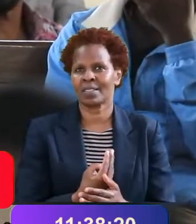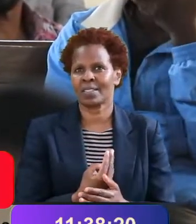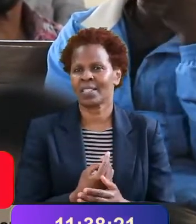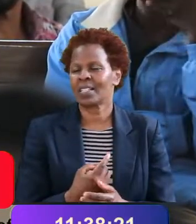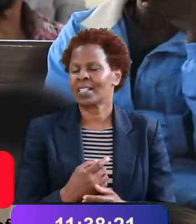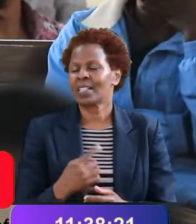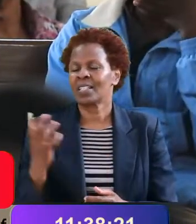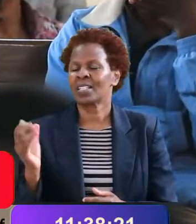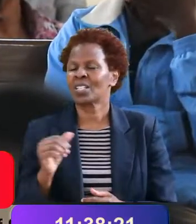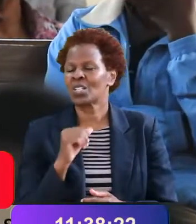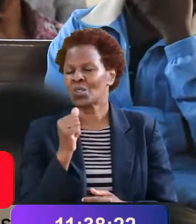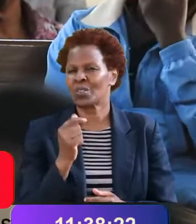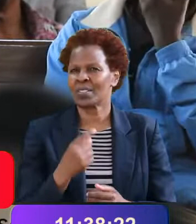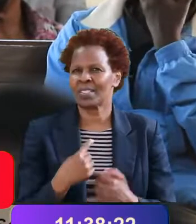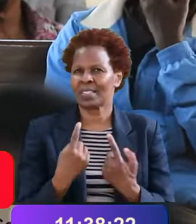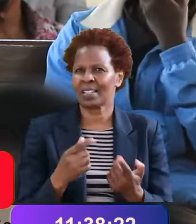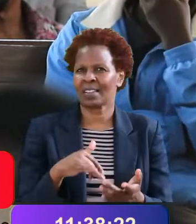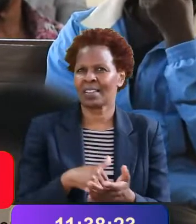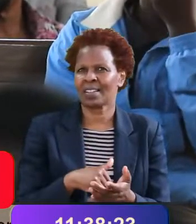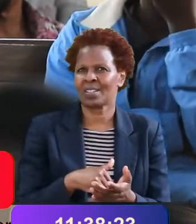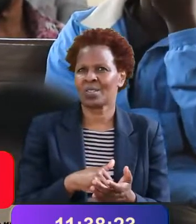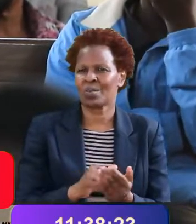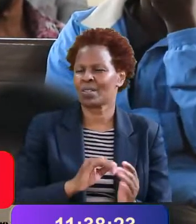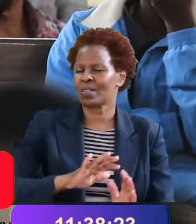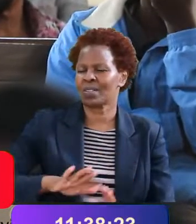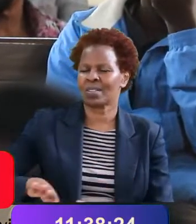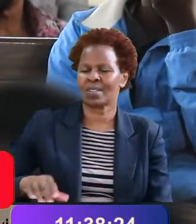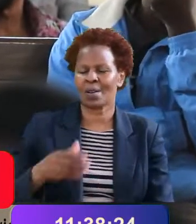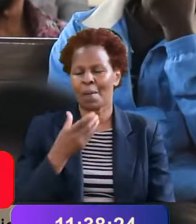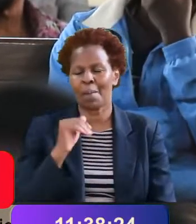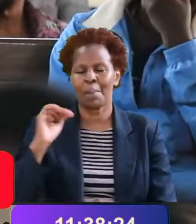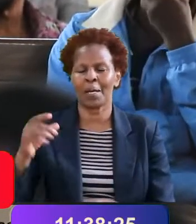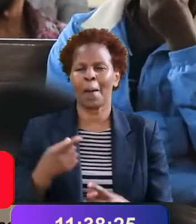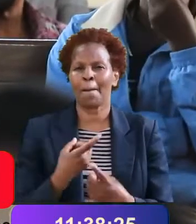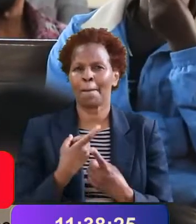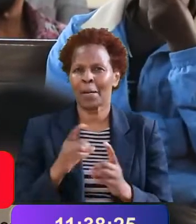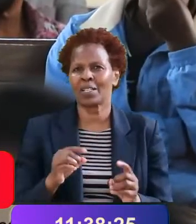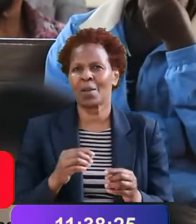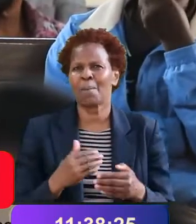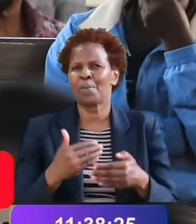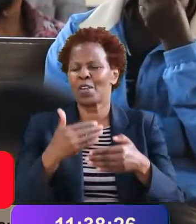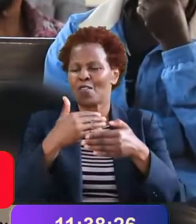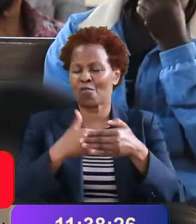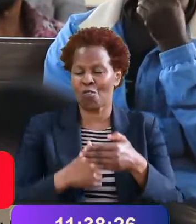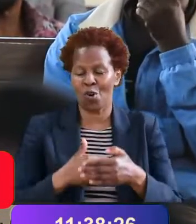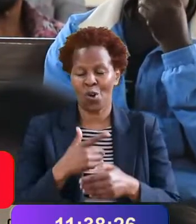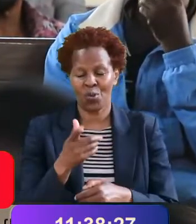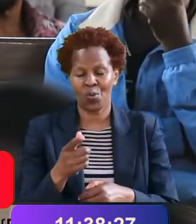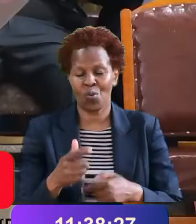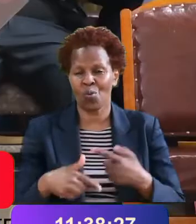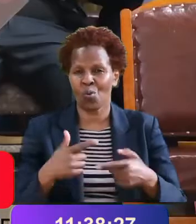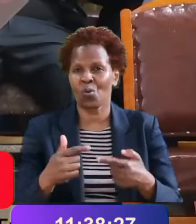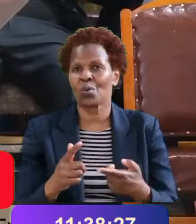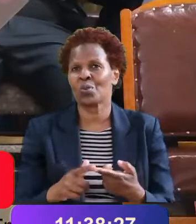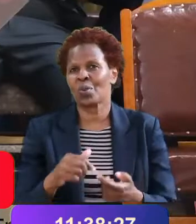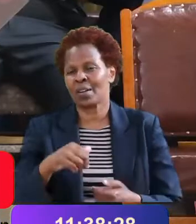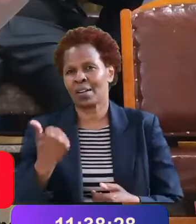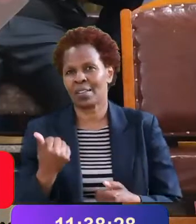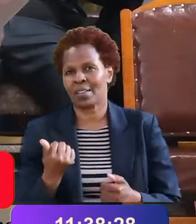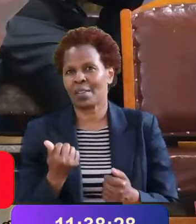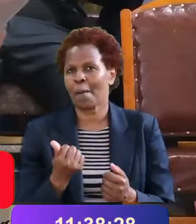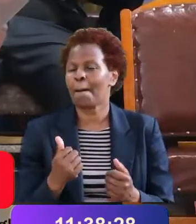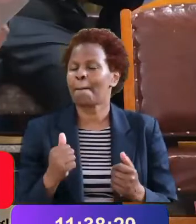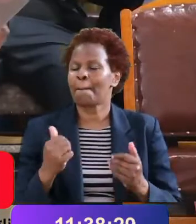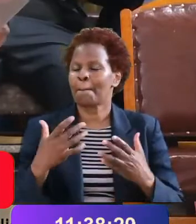away with the human counselors, lakini even before you go to human counselors, we kwenda kwa Yesu kwanza. Kwa